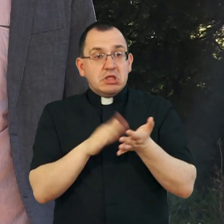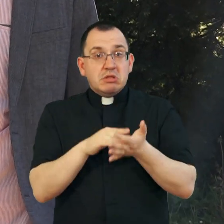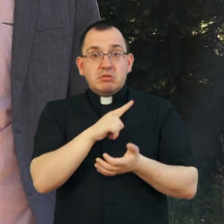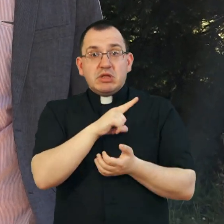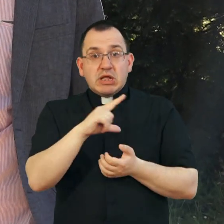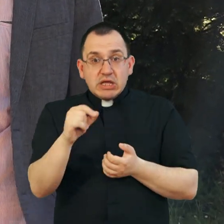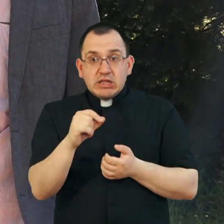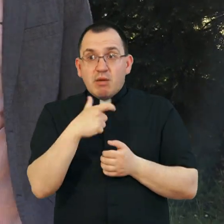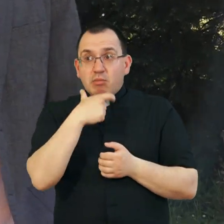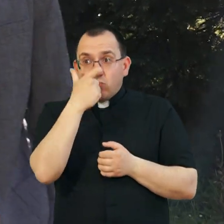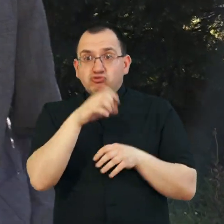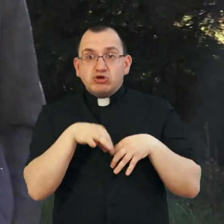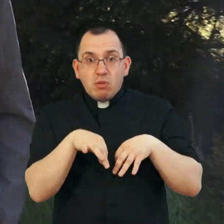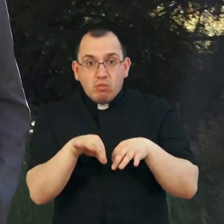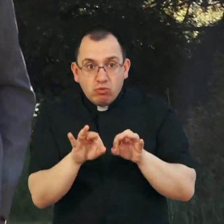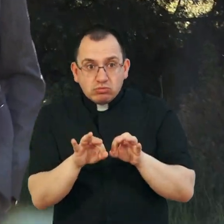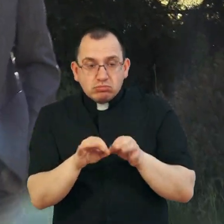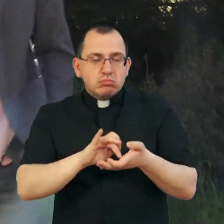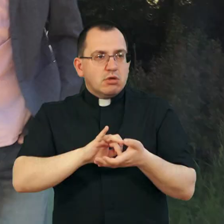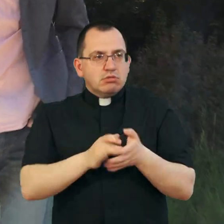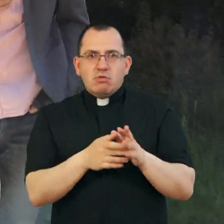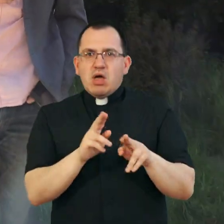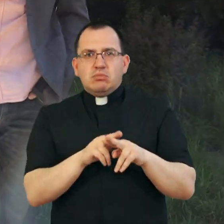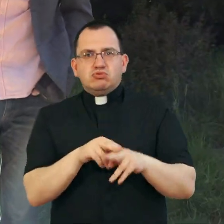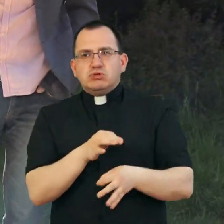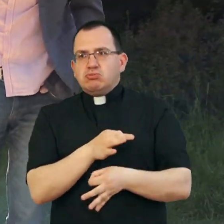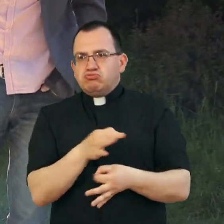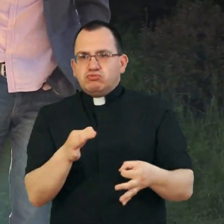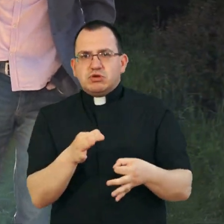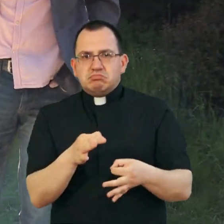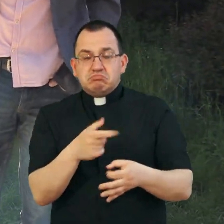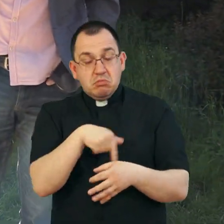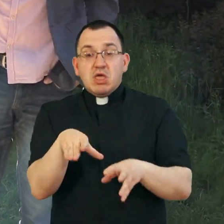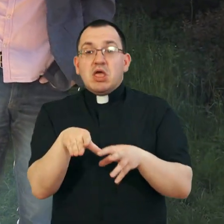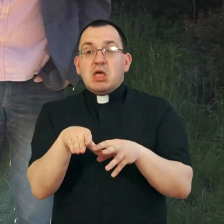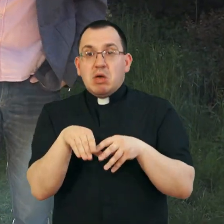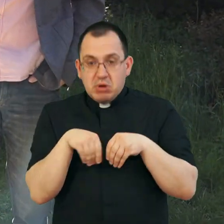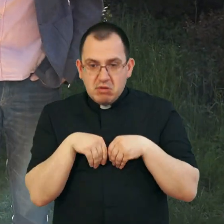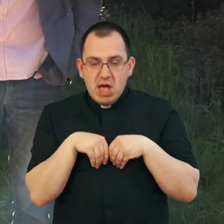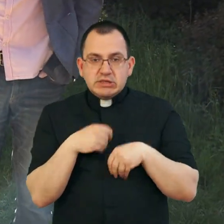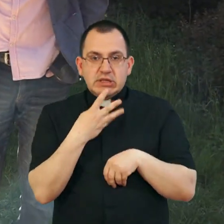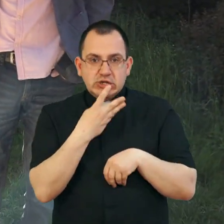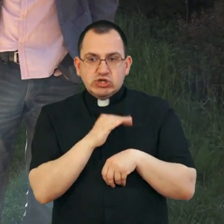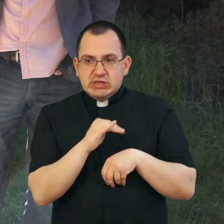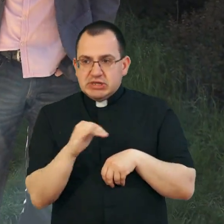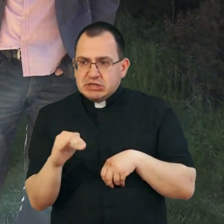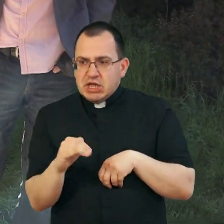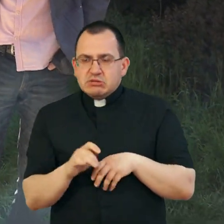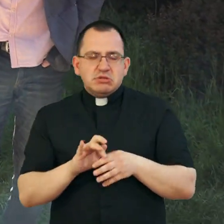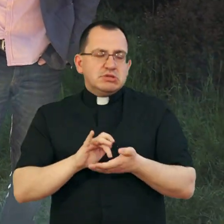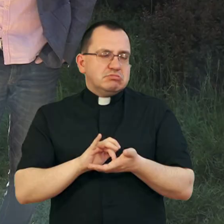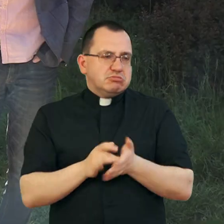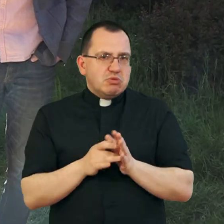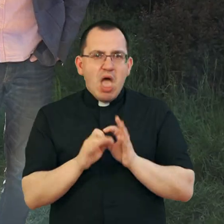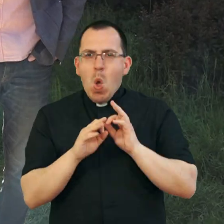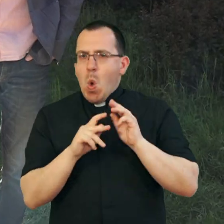sve doći na svoje. Tako da, evo, pristali smo na 4 djece. I do sada je sve bilo u redu i